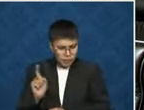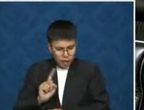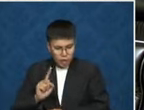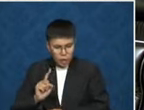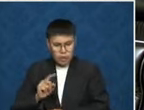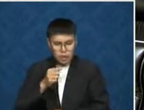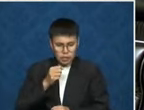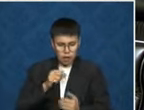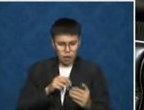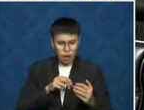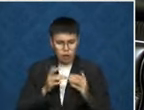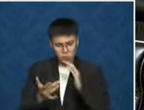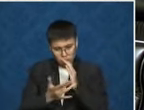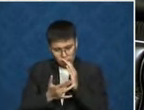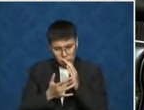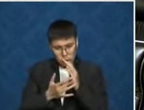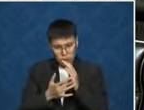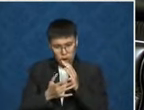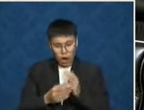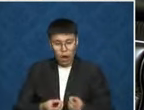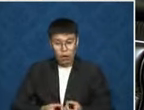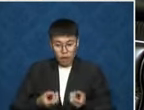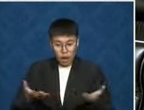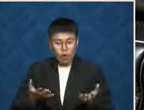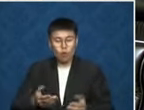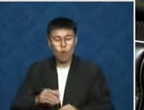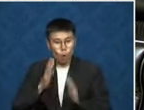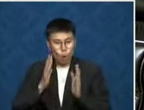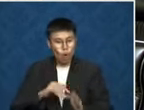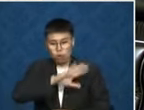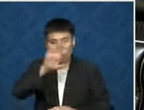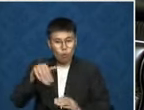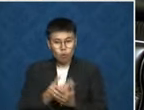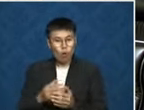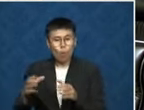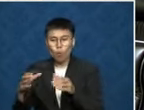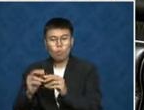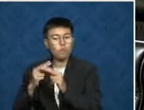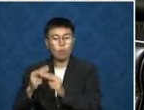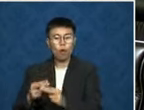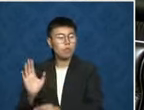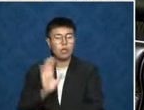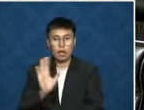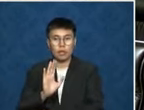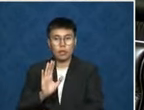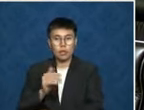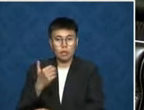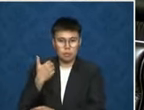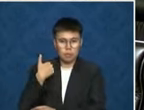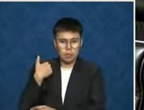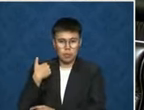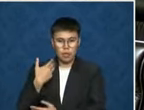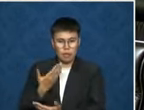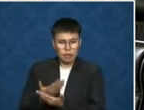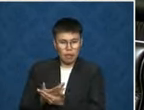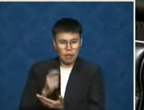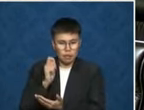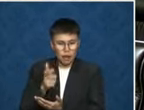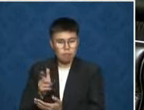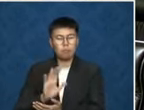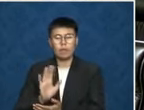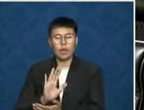ทคโนโลยีชิ้นนี้นะครับเป็นเทคโนโลยีสำหรับทุกคนไม่ใช่เทคโนโลยีสำหรับกลุ่มคนบางกลุ่มที่มีทรัพยากรมากกว่าในการผลิต AI ขึ้นมาใ